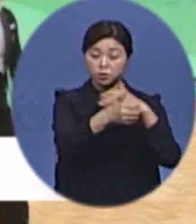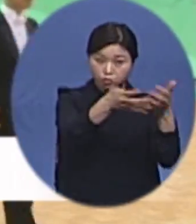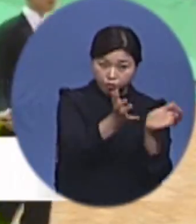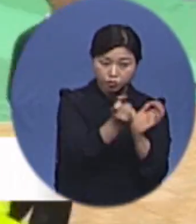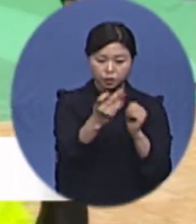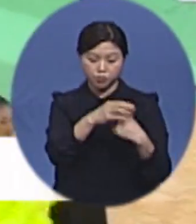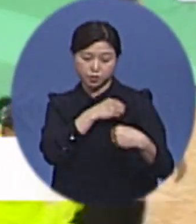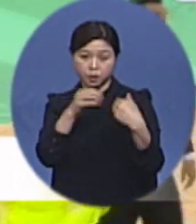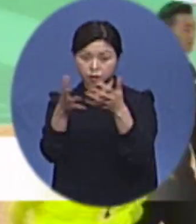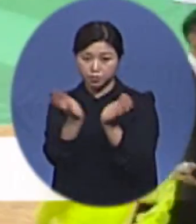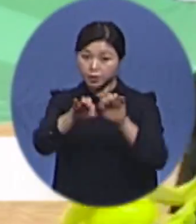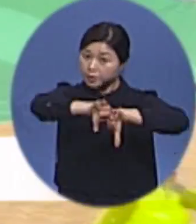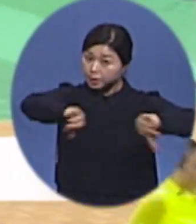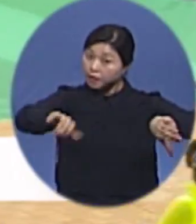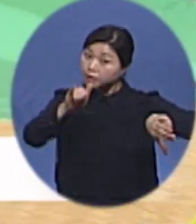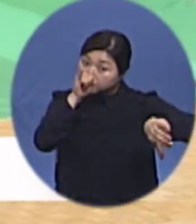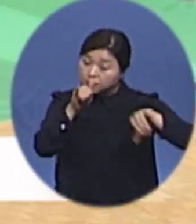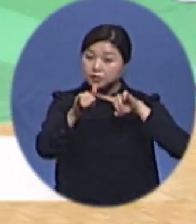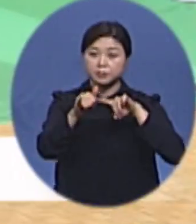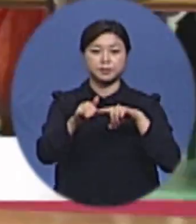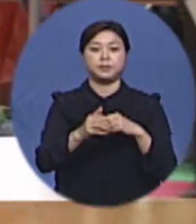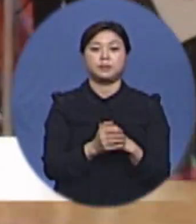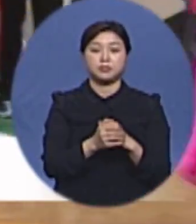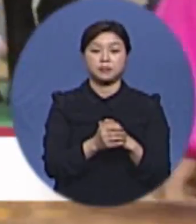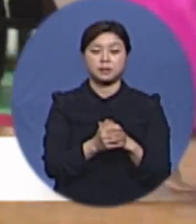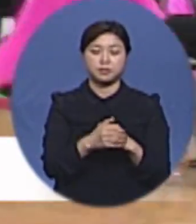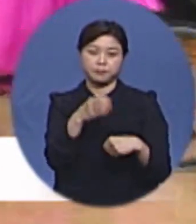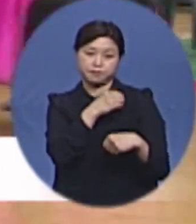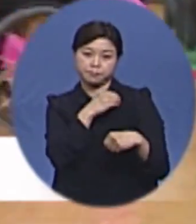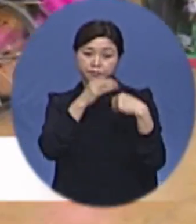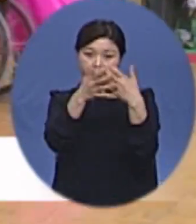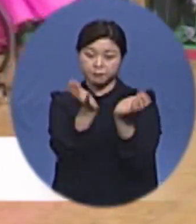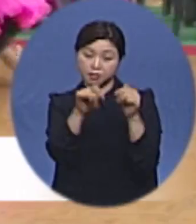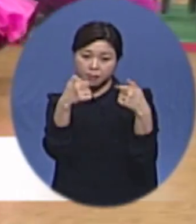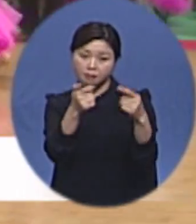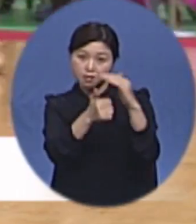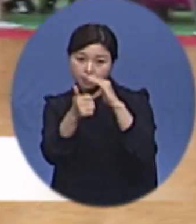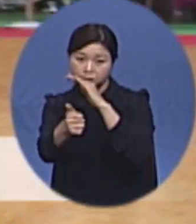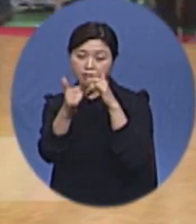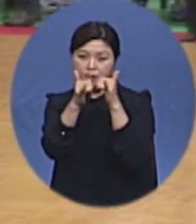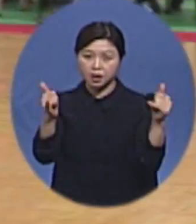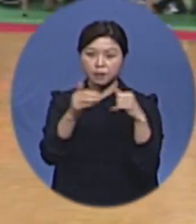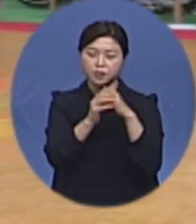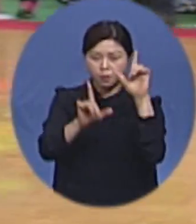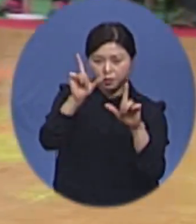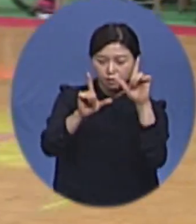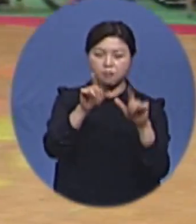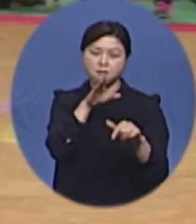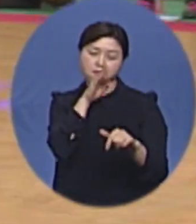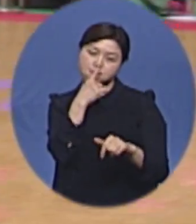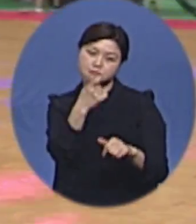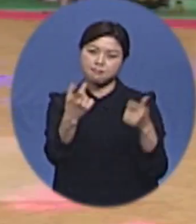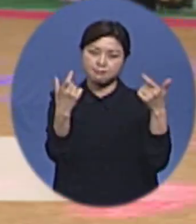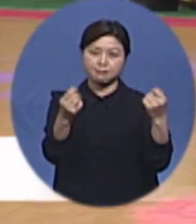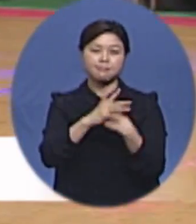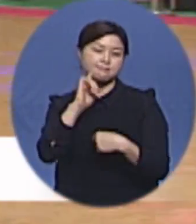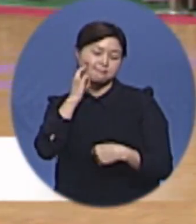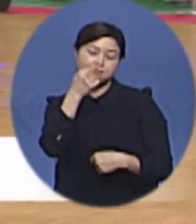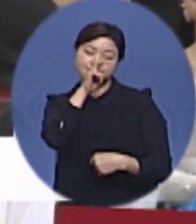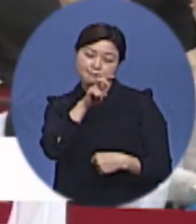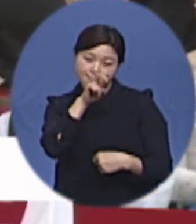동호인부로 나뉘어 치러진 이번 전국체전에서는 동호인부에 출전한 선수들의 도전 정신도 빛났습니다. 아름다운